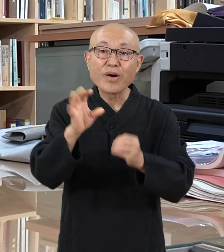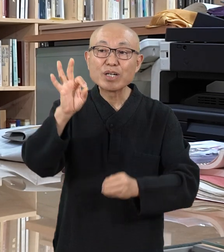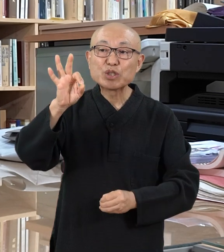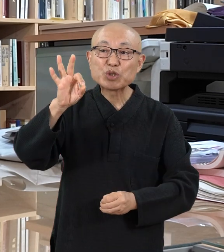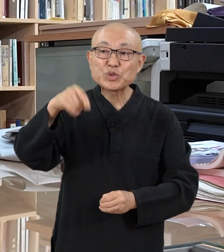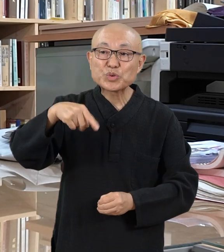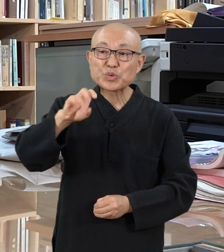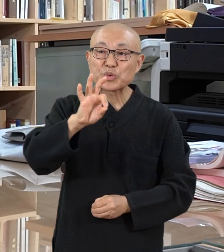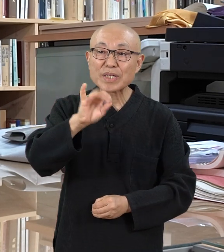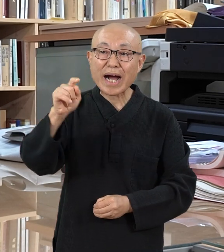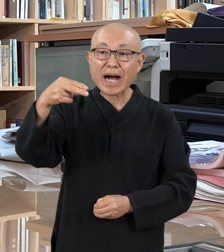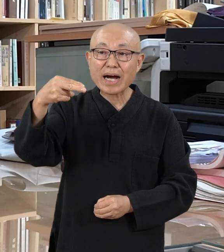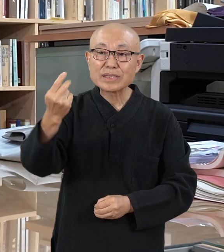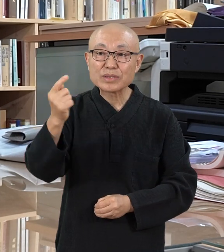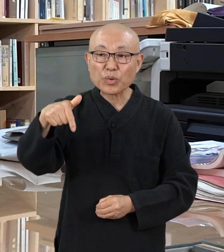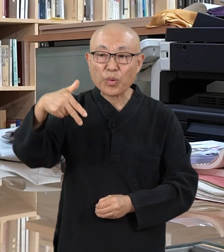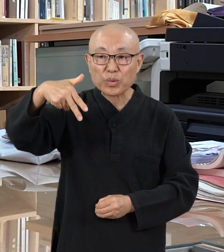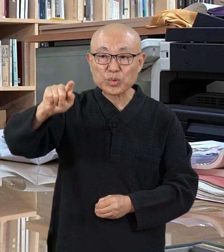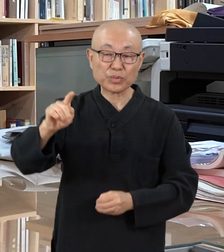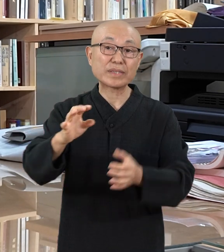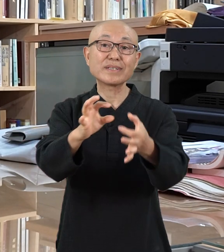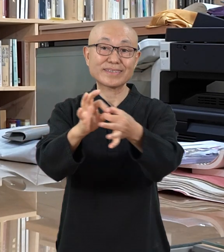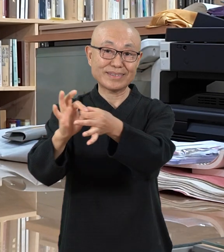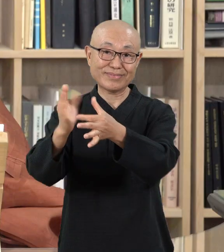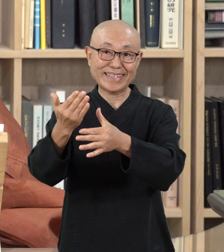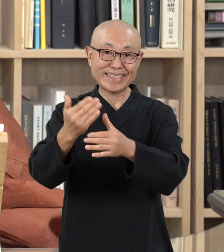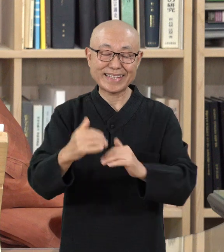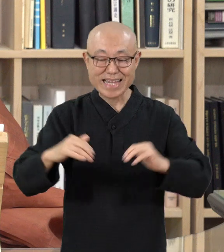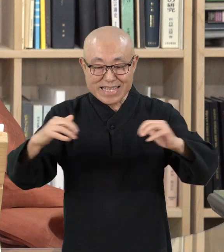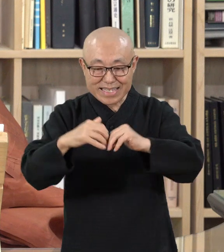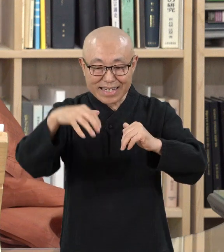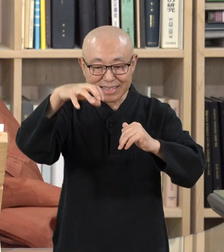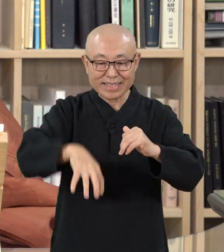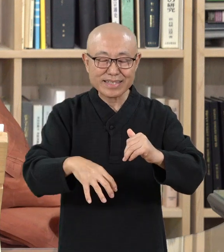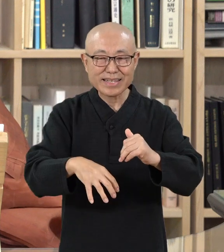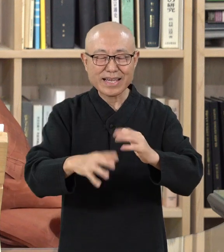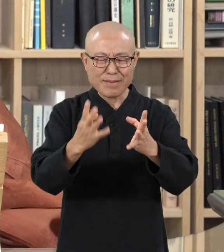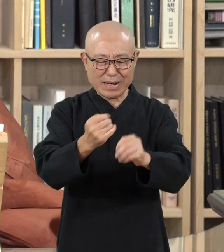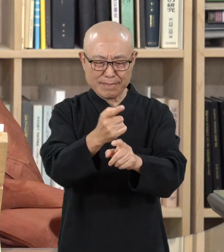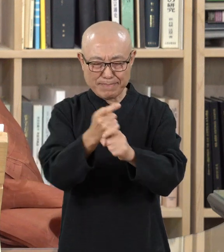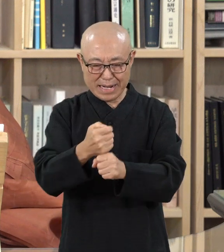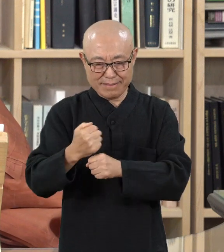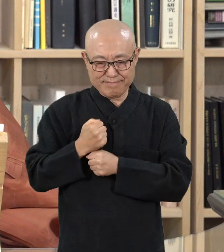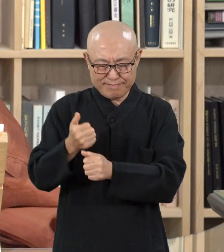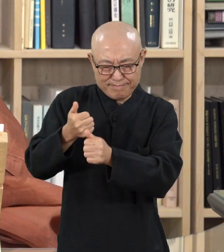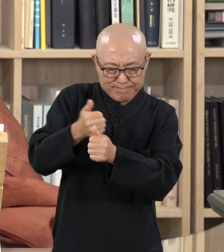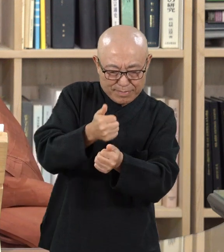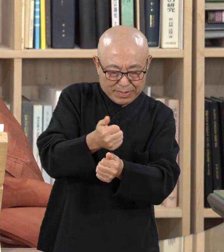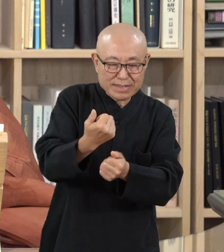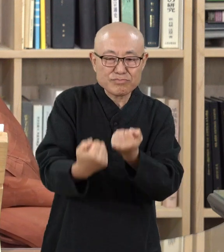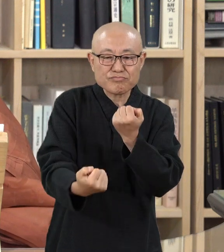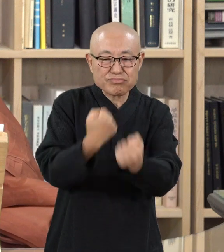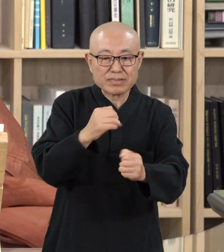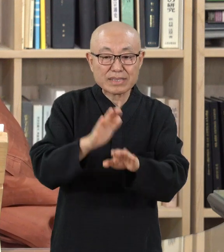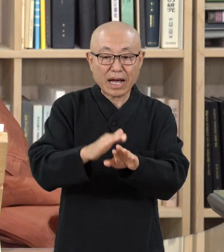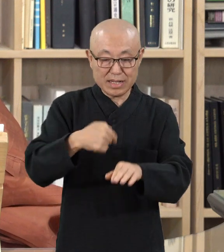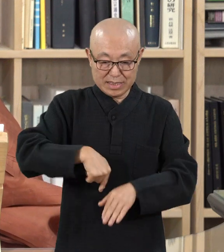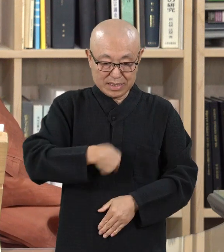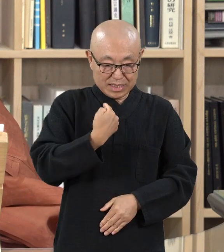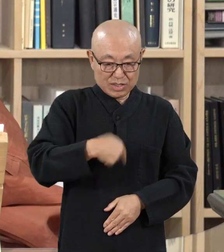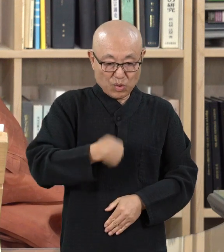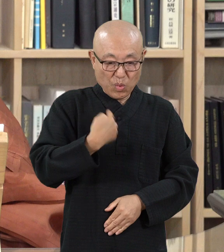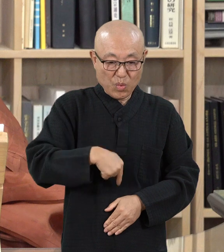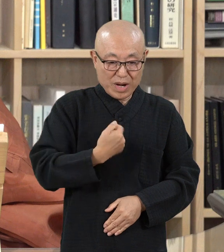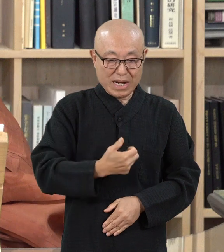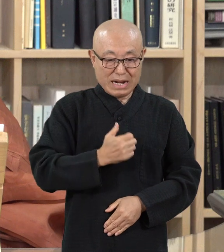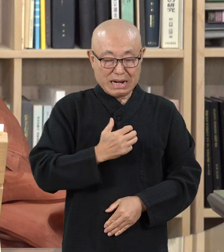되어 있죠. 그래서 그 전쟁터에서 수많은 적을 무찔러도 나의 잘난